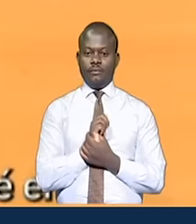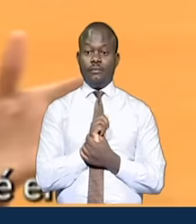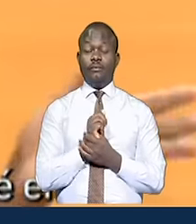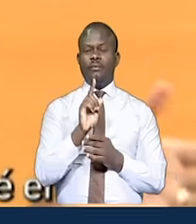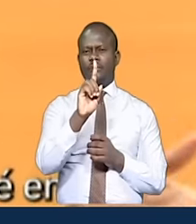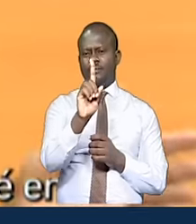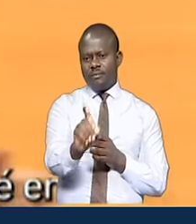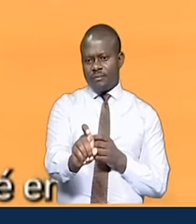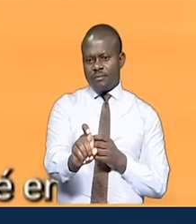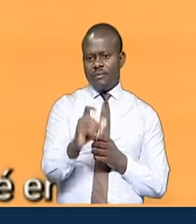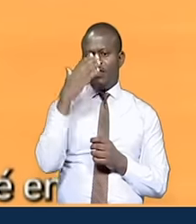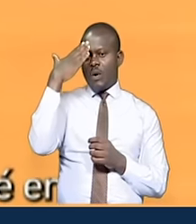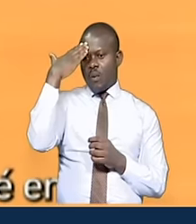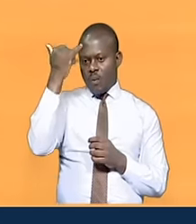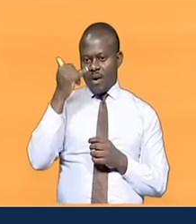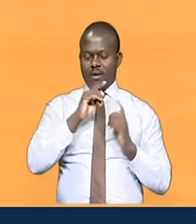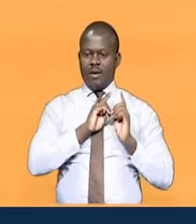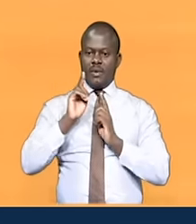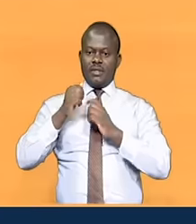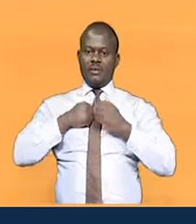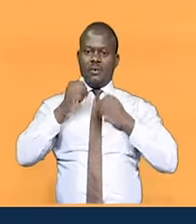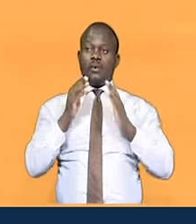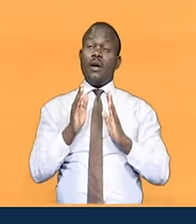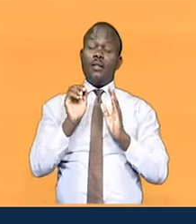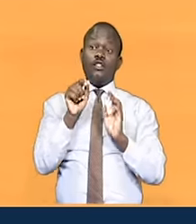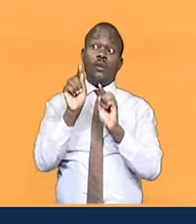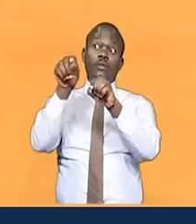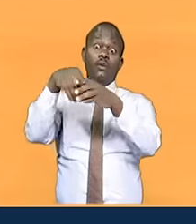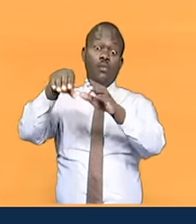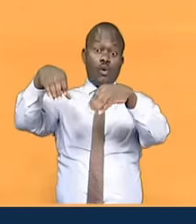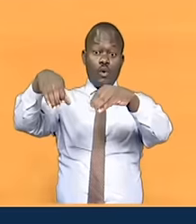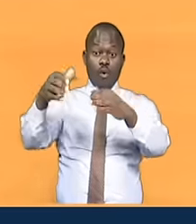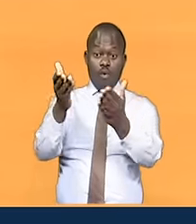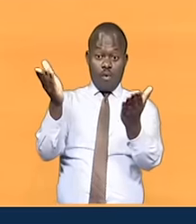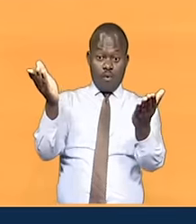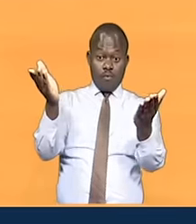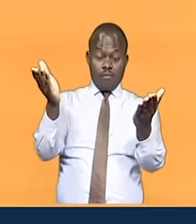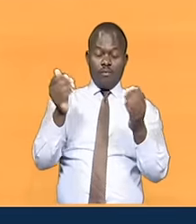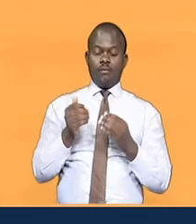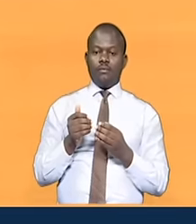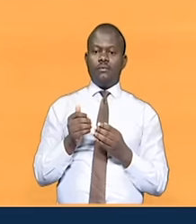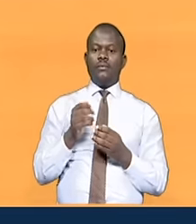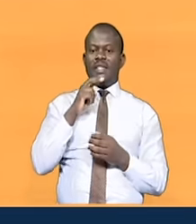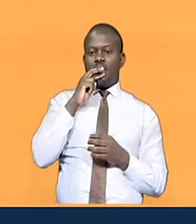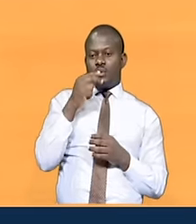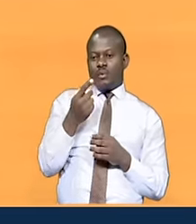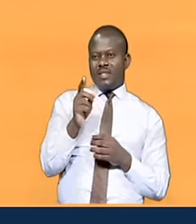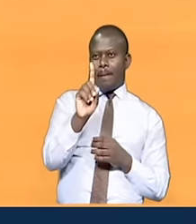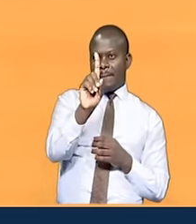Urabaza uti ingabo z'u Rwanda zaba ziri muri Repubulika iharanira demokarasi ya Congo. Ndagusubiza mbaza